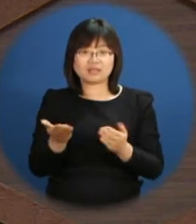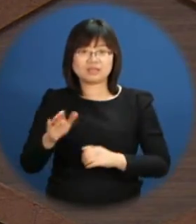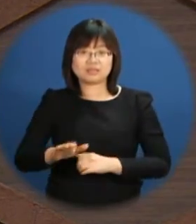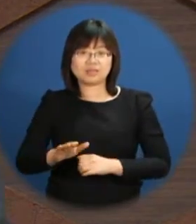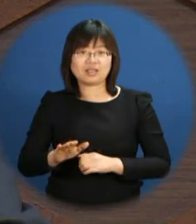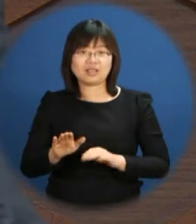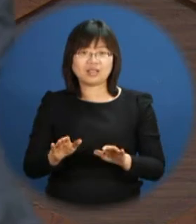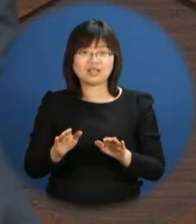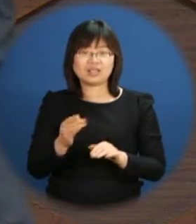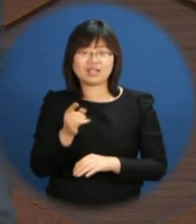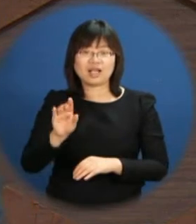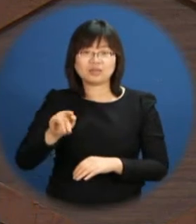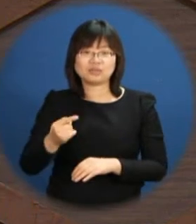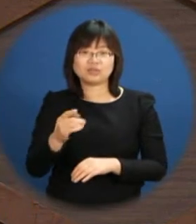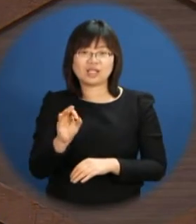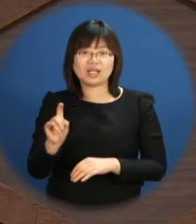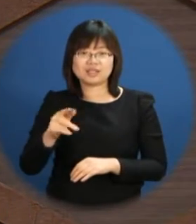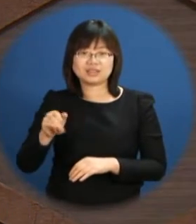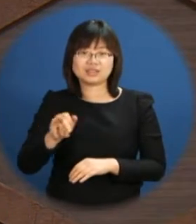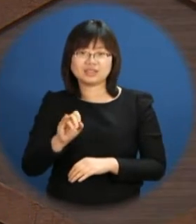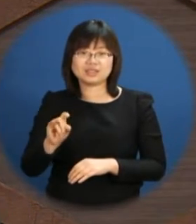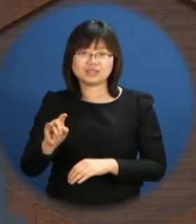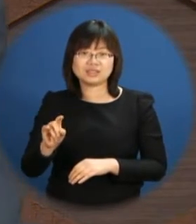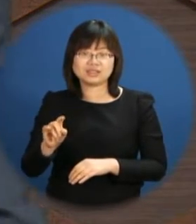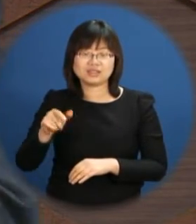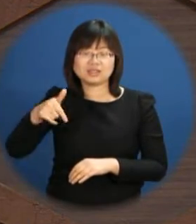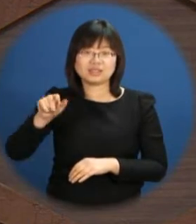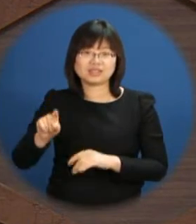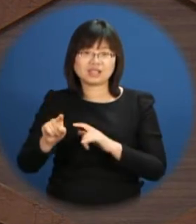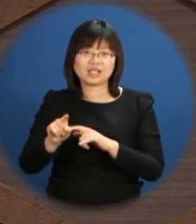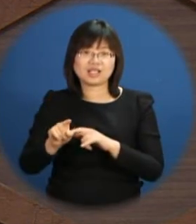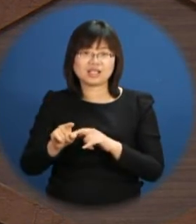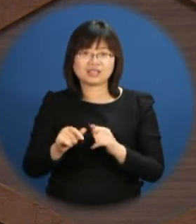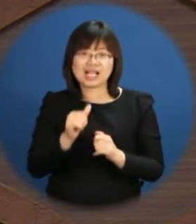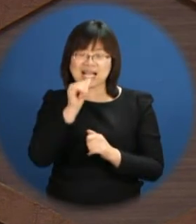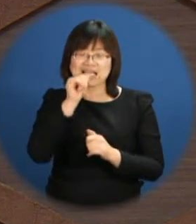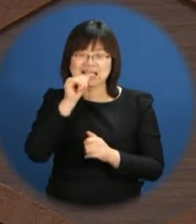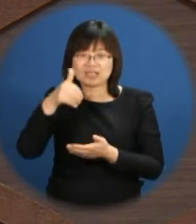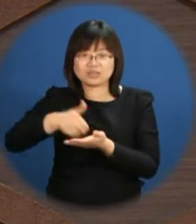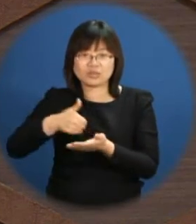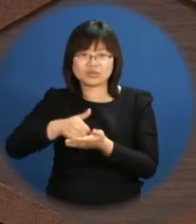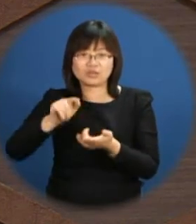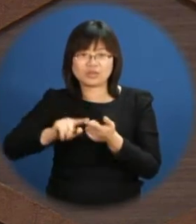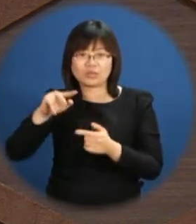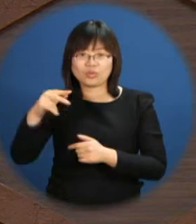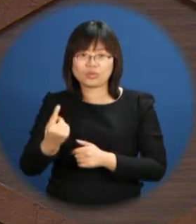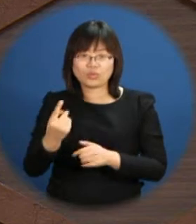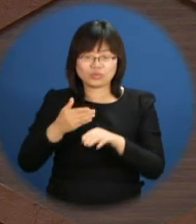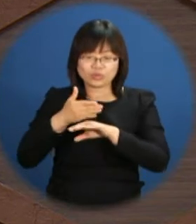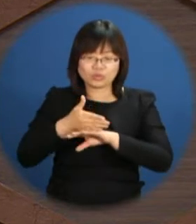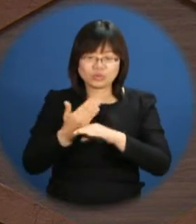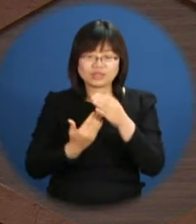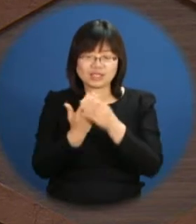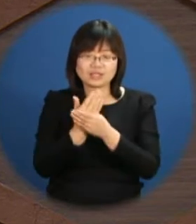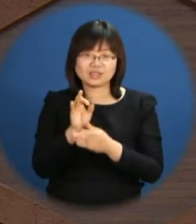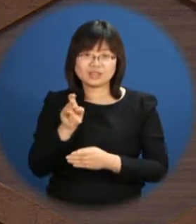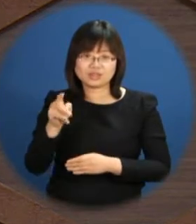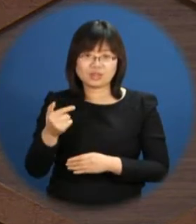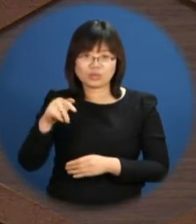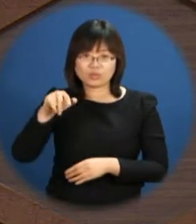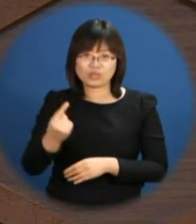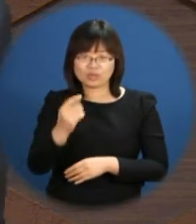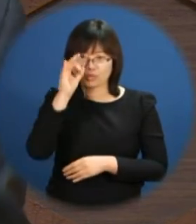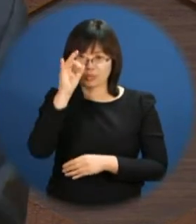아무튼 라 아버지가 금속이 녹스는 것도 아주 천천히 일어나는 연소 그렇게